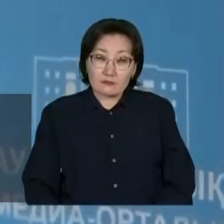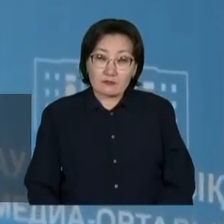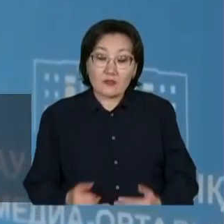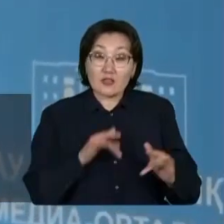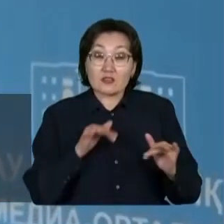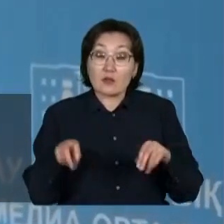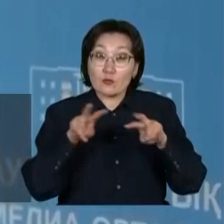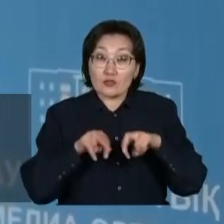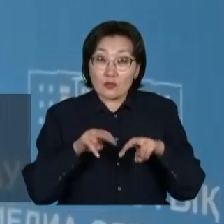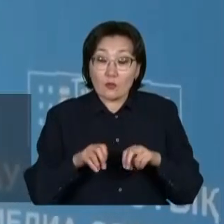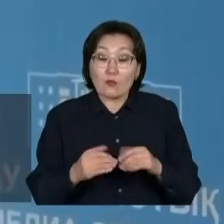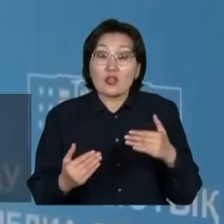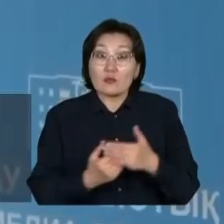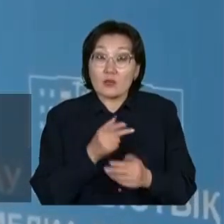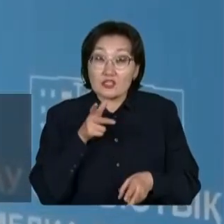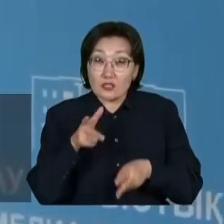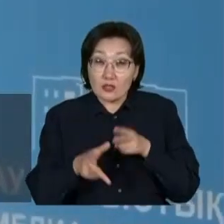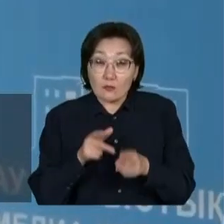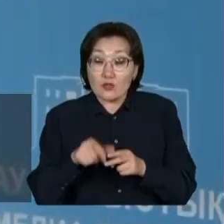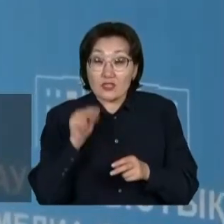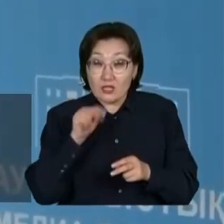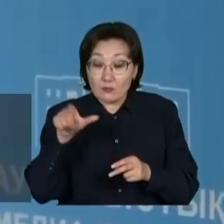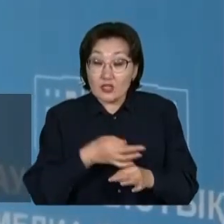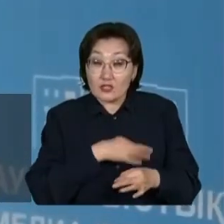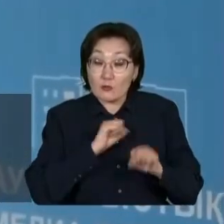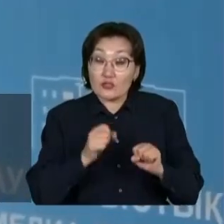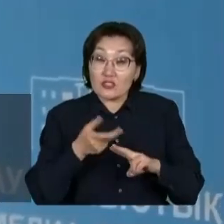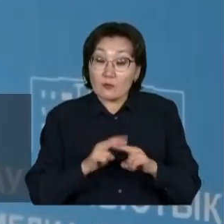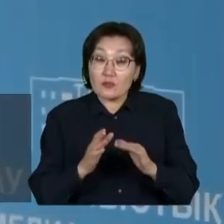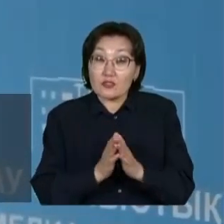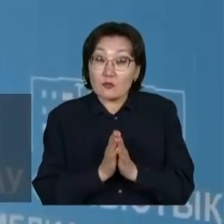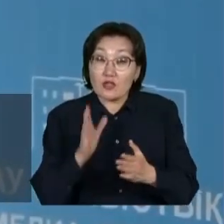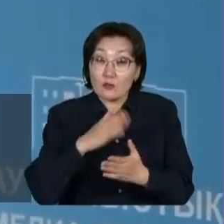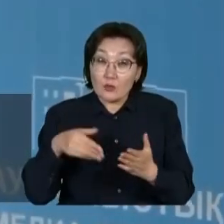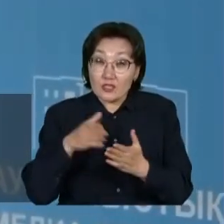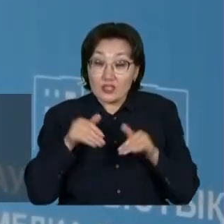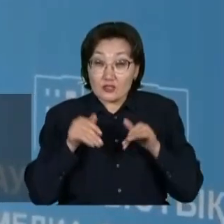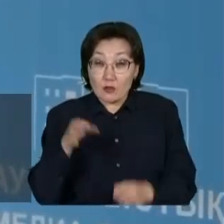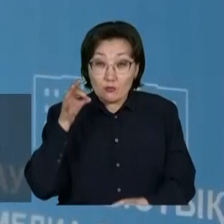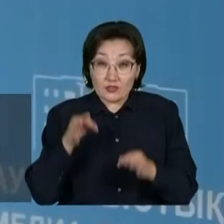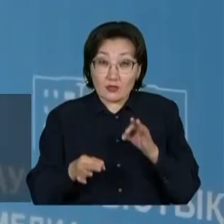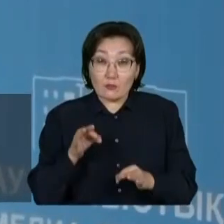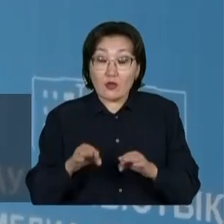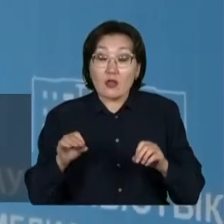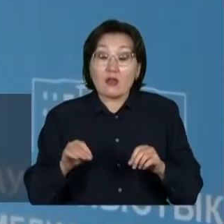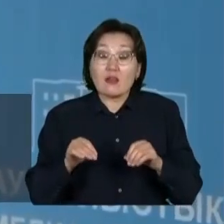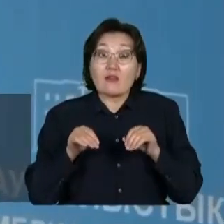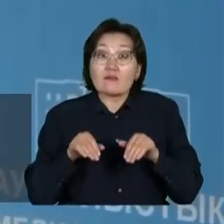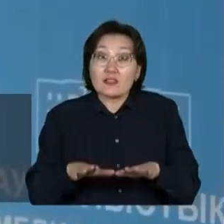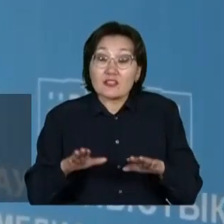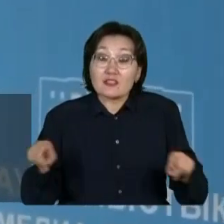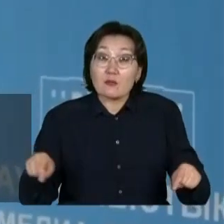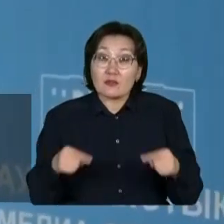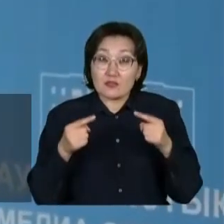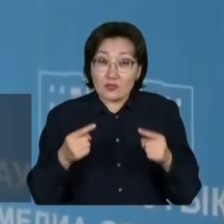Дело рассмотрено по апелляционным жалобам осужденных и адвокатов, которые просили отменить решение суда и вынести оправдательный приговор. Коллегия,